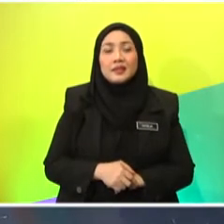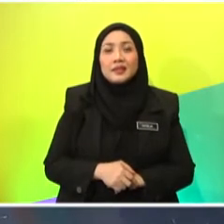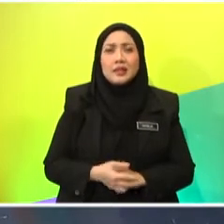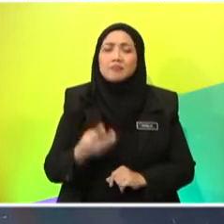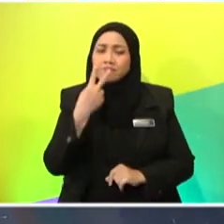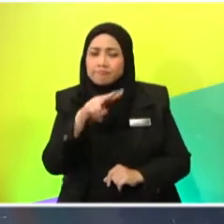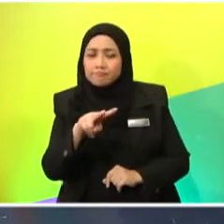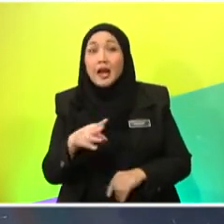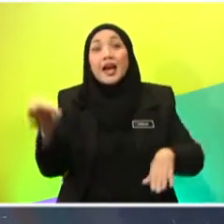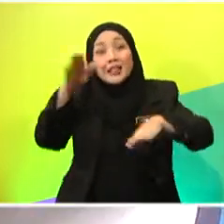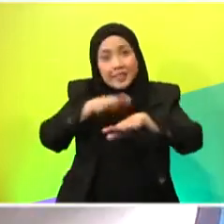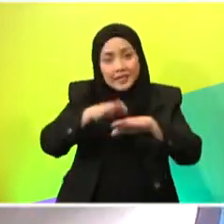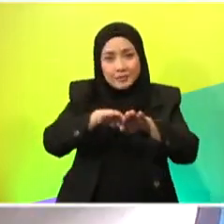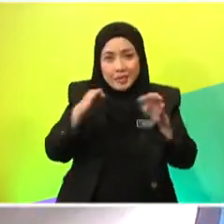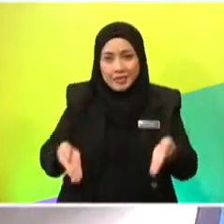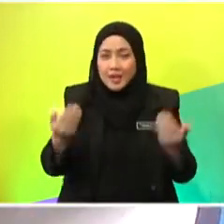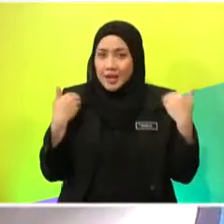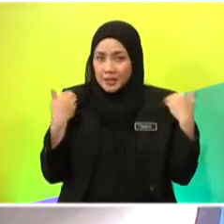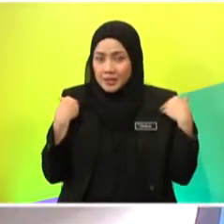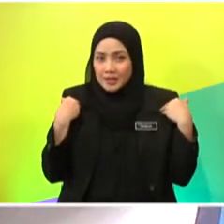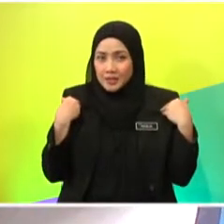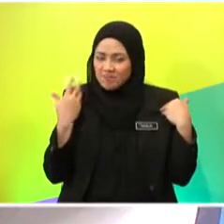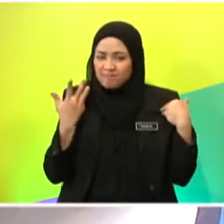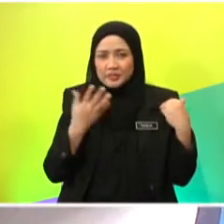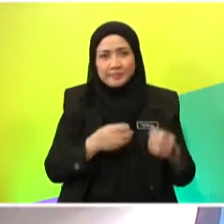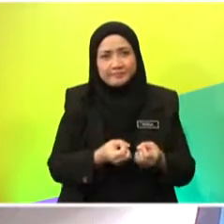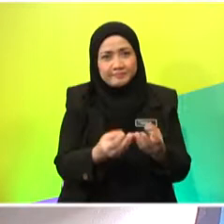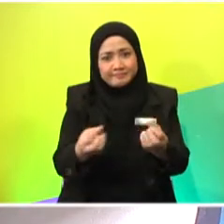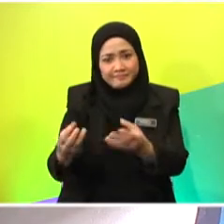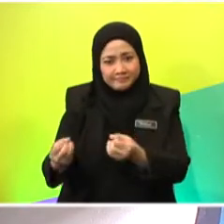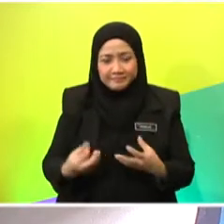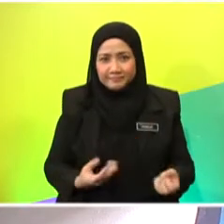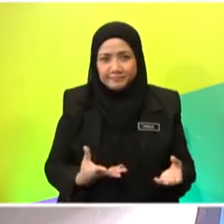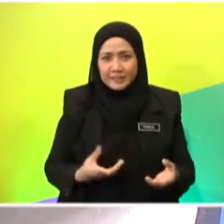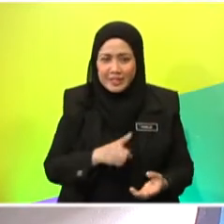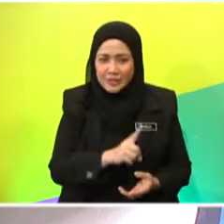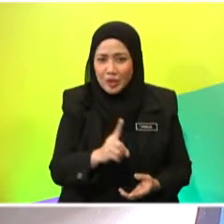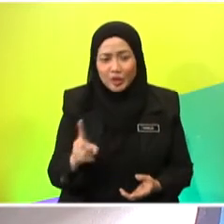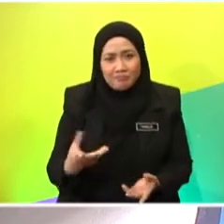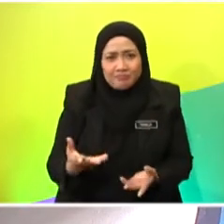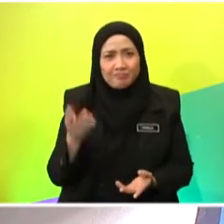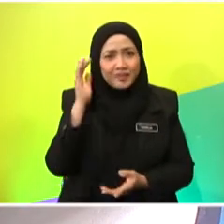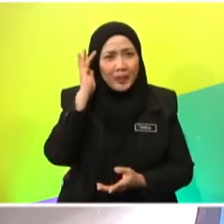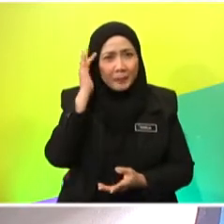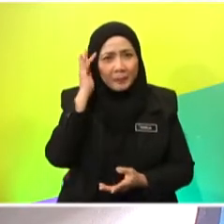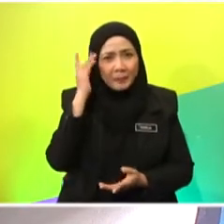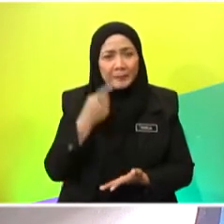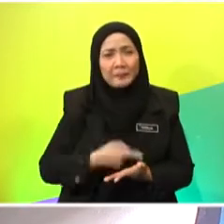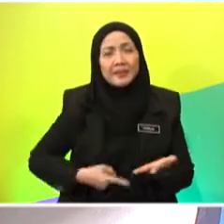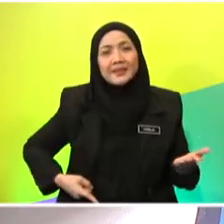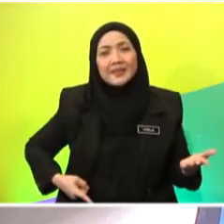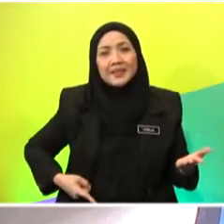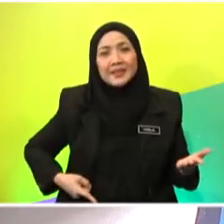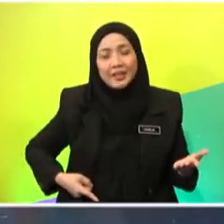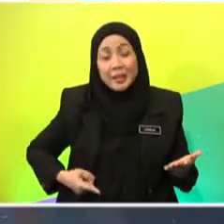lain tadi kita main gua sekarang main gua dengan balas garansi guna ajak Imin dan murid di rumah kita main pula